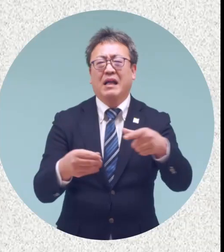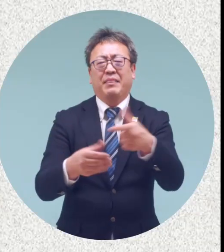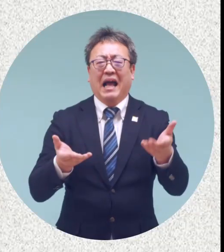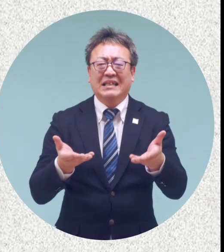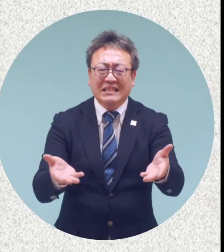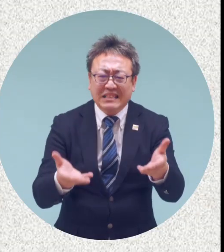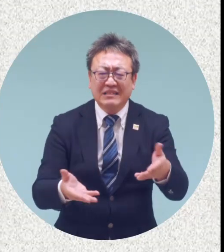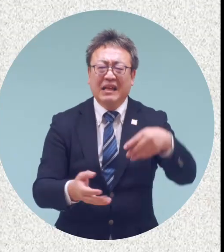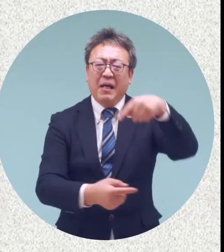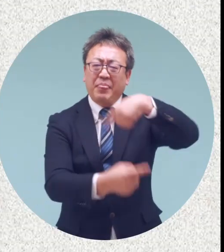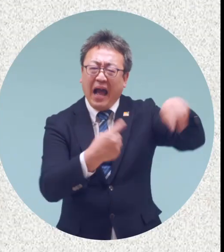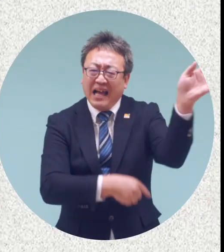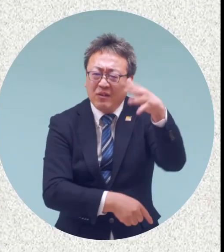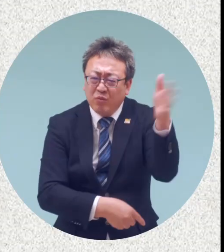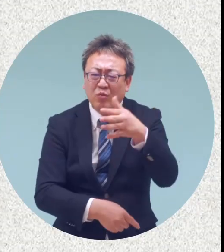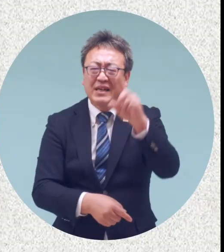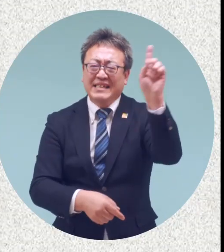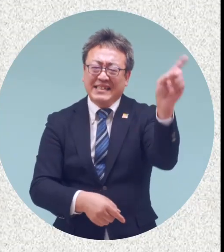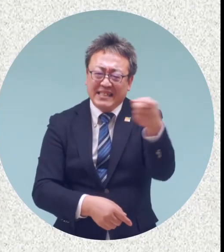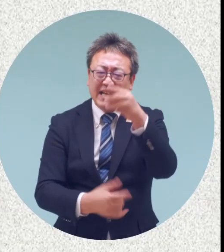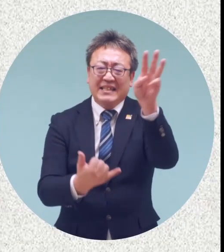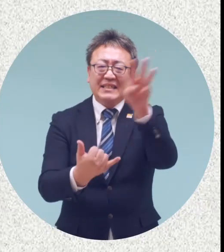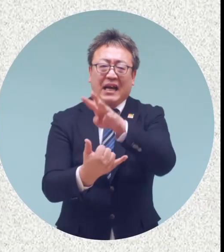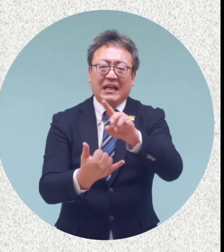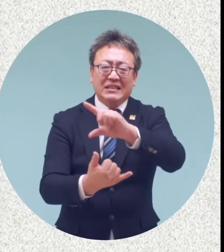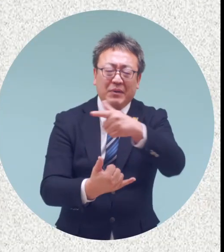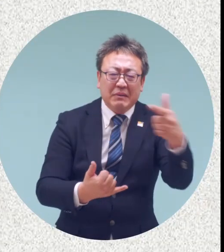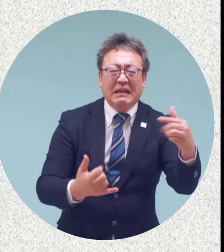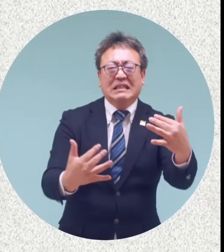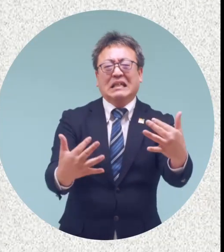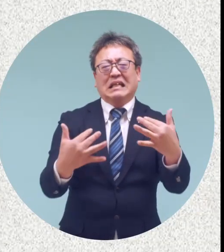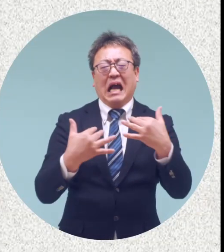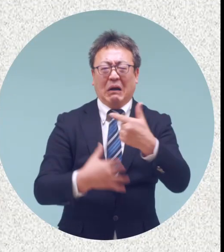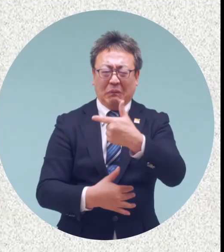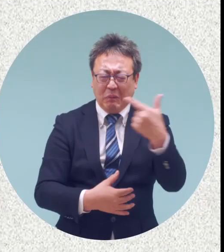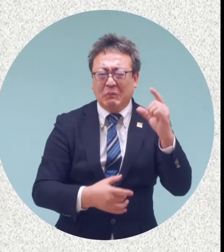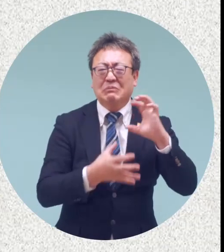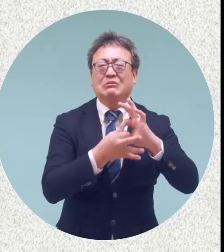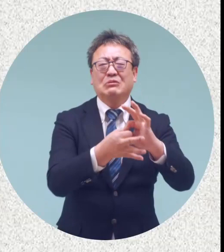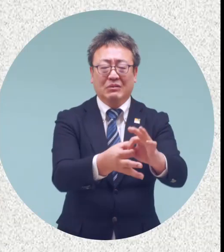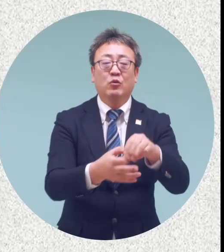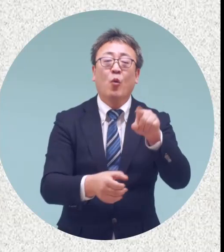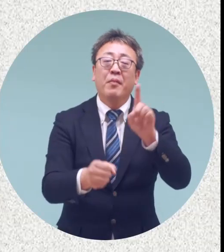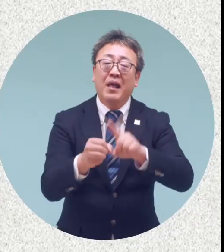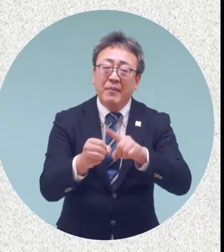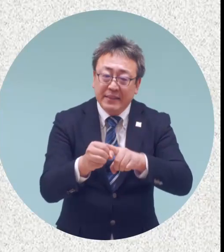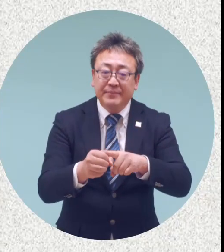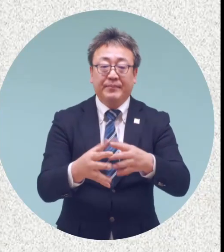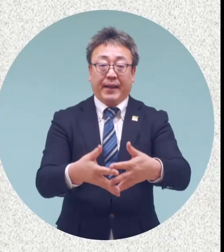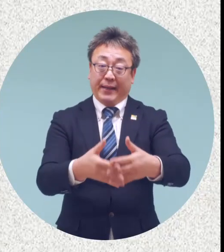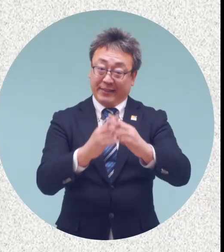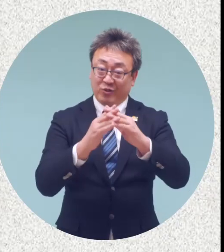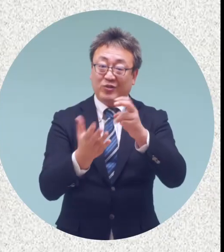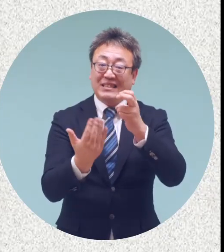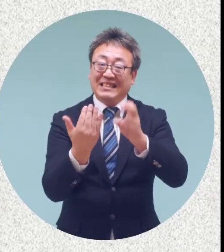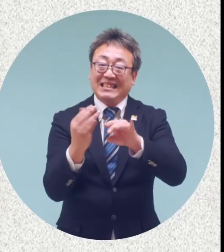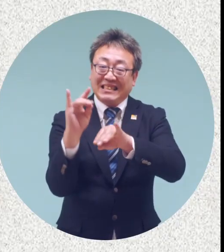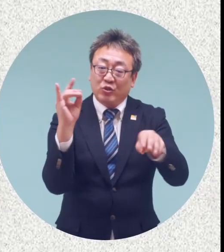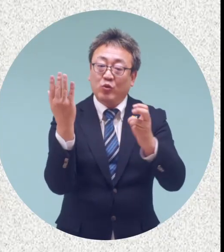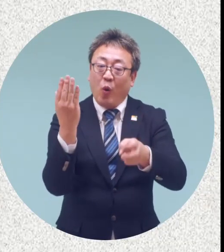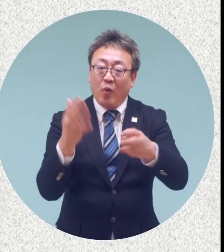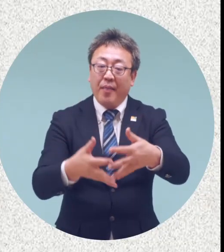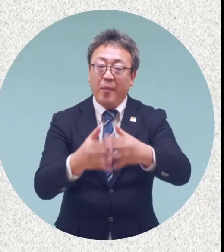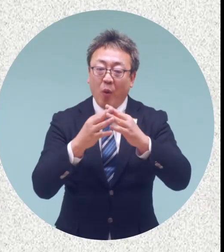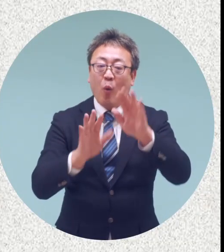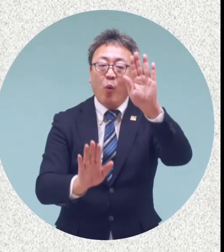大地震や台風など自然災害による被害が後を絶ちません。そのため建築基準法の建物